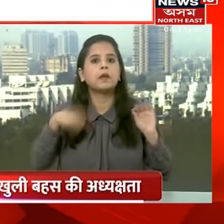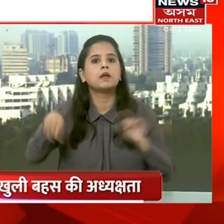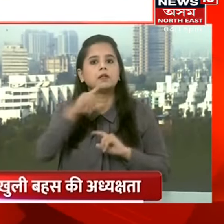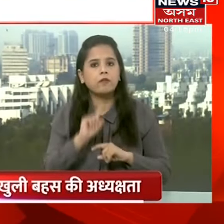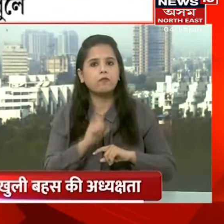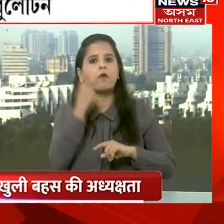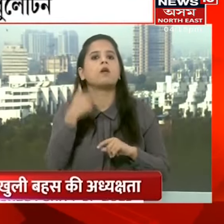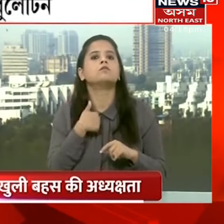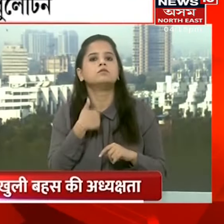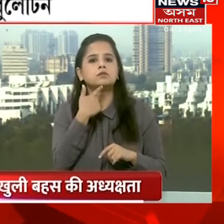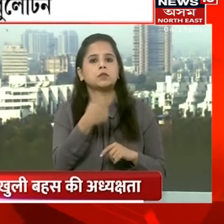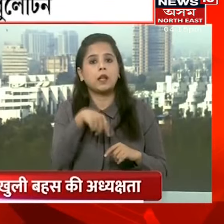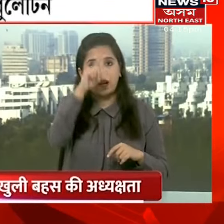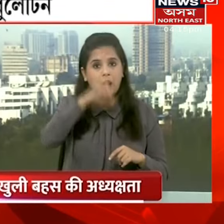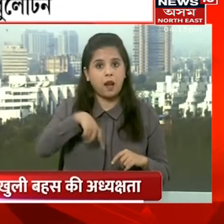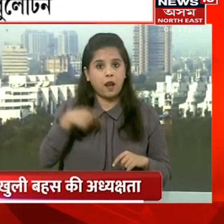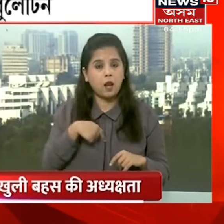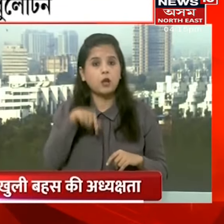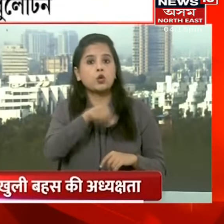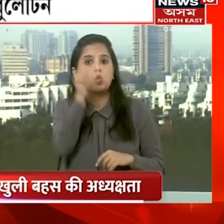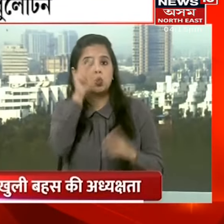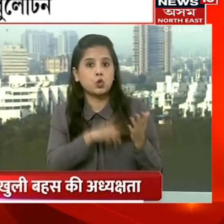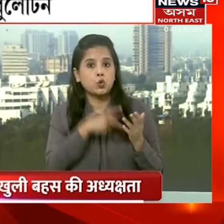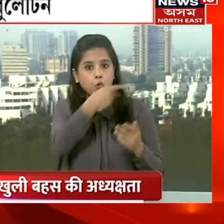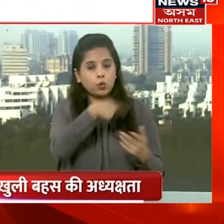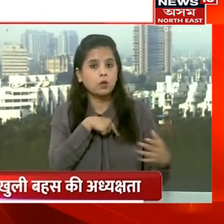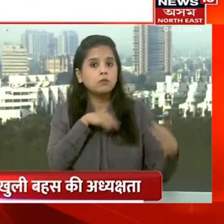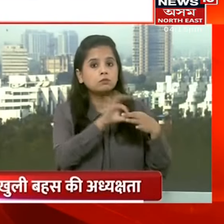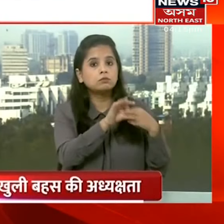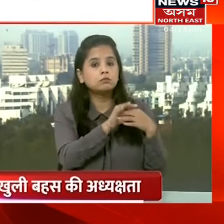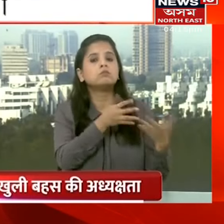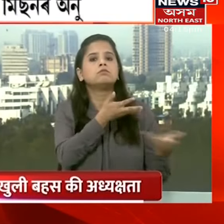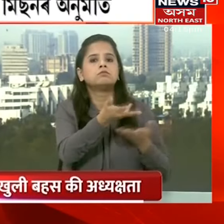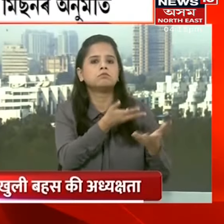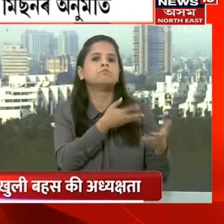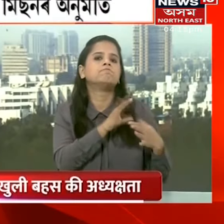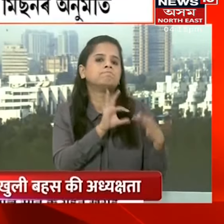के समर्थन में भारत और संयुक्त राष्ट्र के बीच समझौते की घोषणा